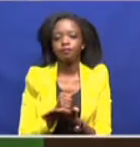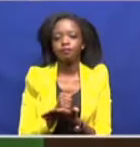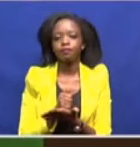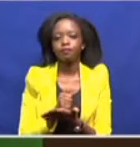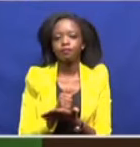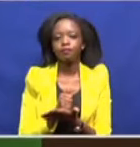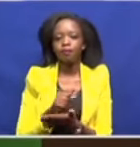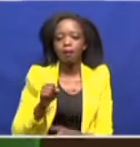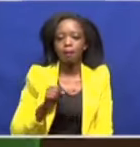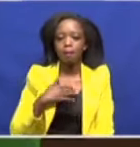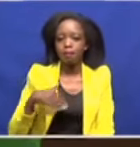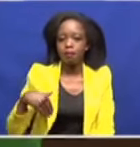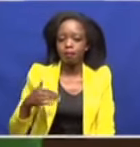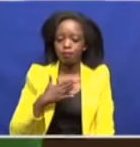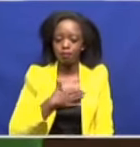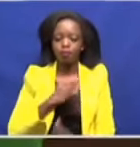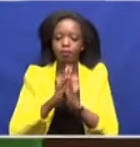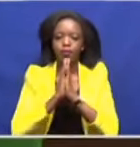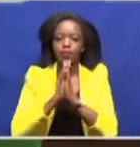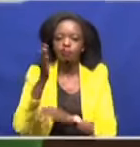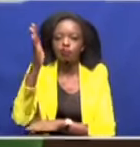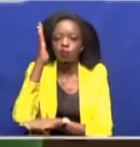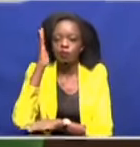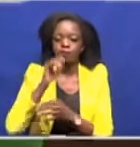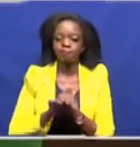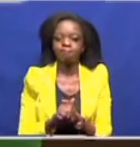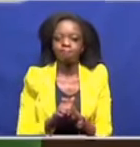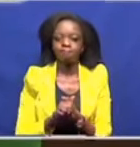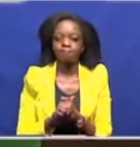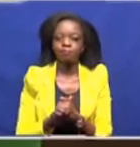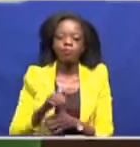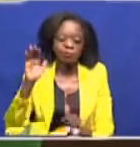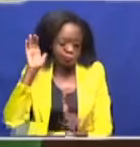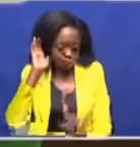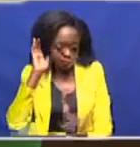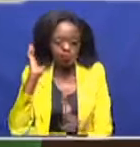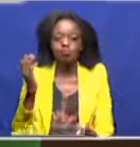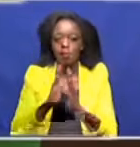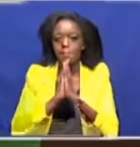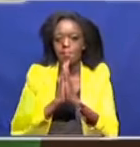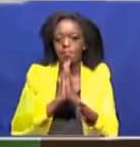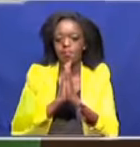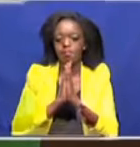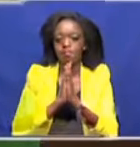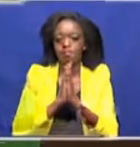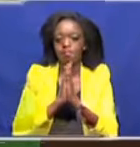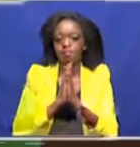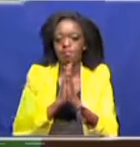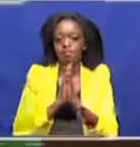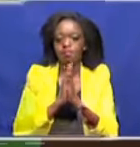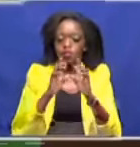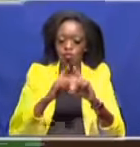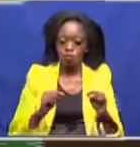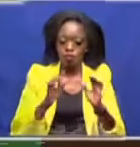Ndugu zangu, tumuombe Mungu Baba Mwenyezi asikilize kwa wema sala zetu kwa ujumbe wa